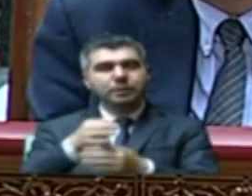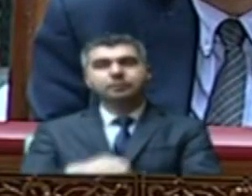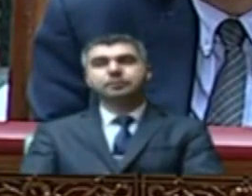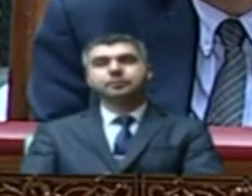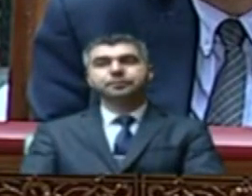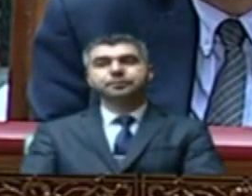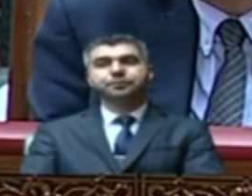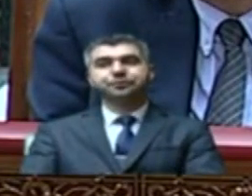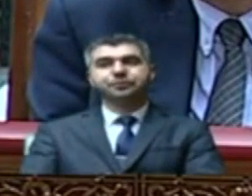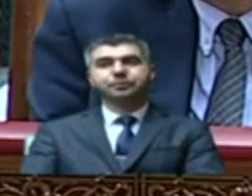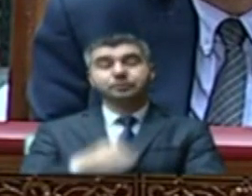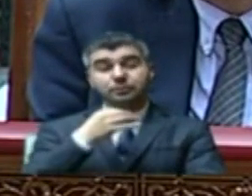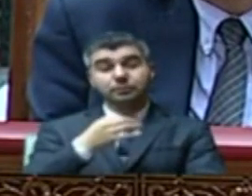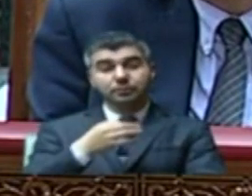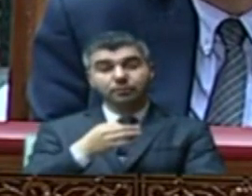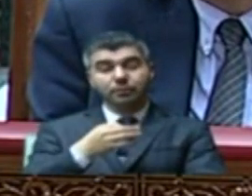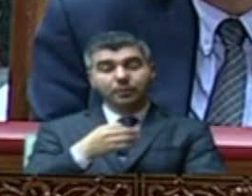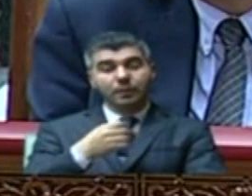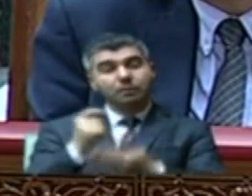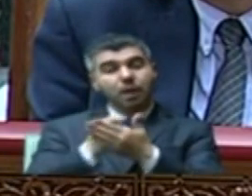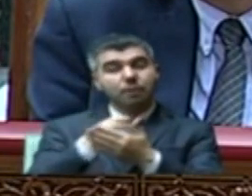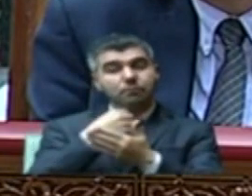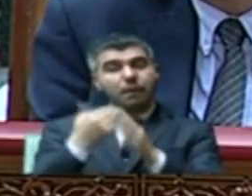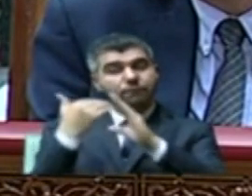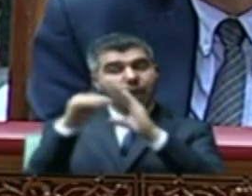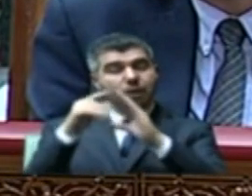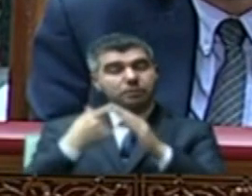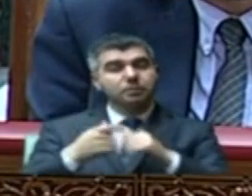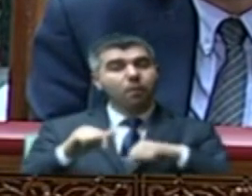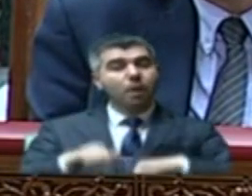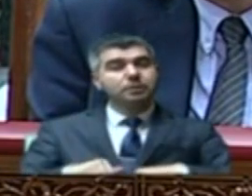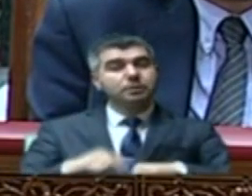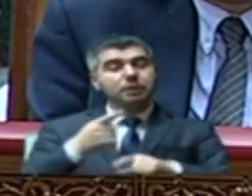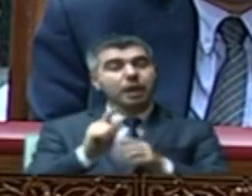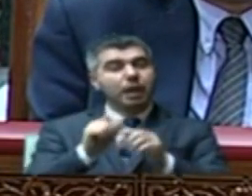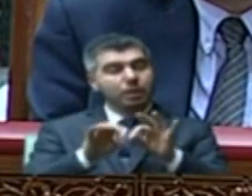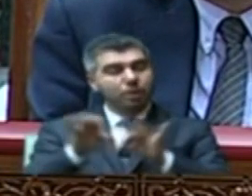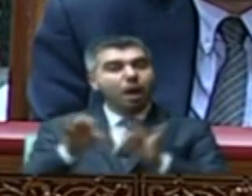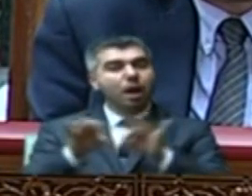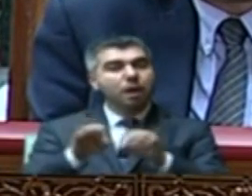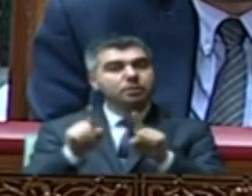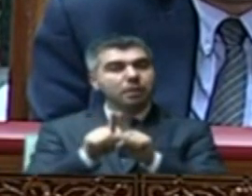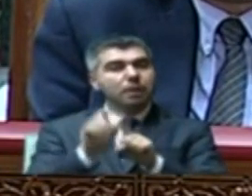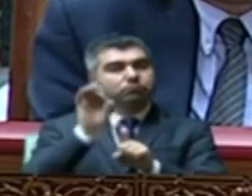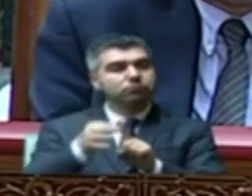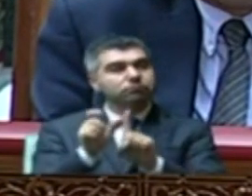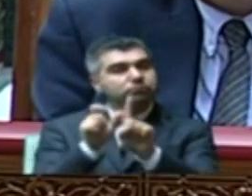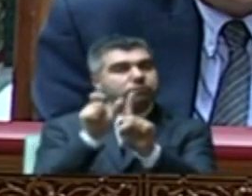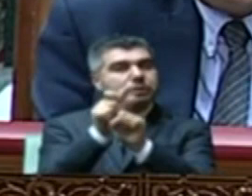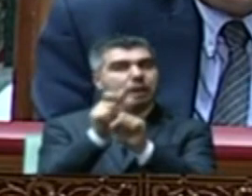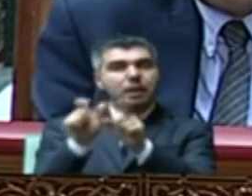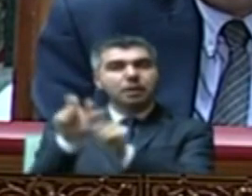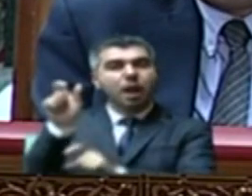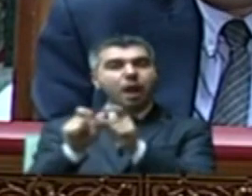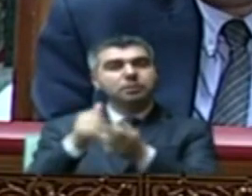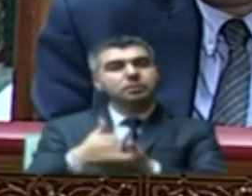السيدة الوزيرة نطالبكم بإجراءات اللي تكون يعني تعطينا اللي هي عناصر تكون مقنعة للساكنة، ماشي نقدموا